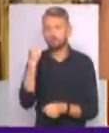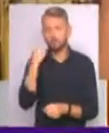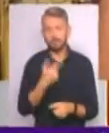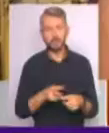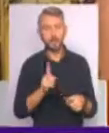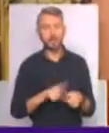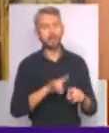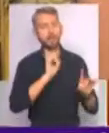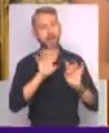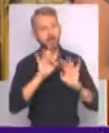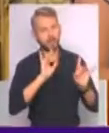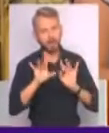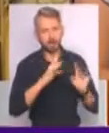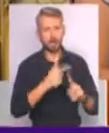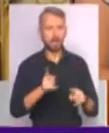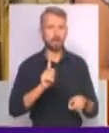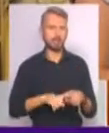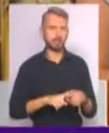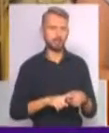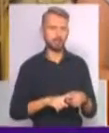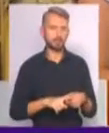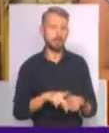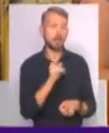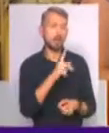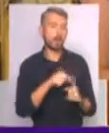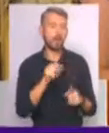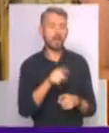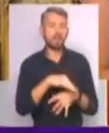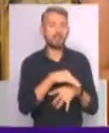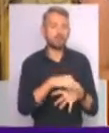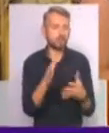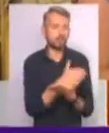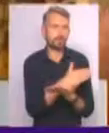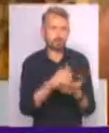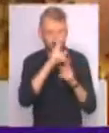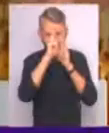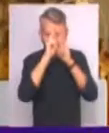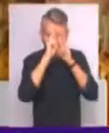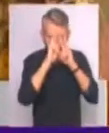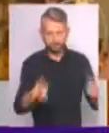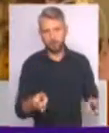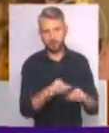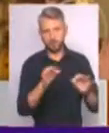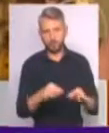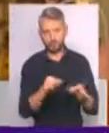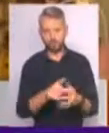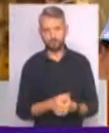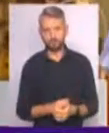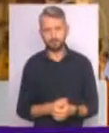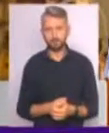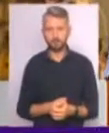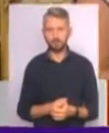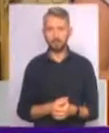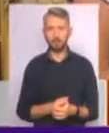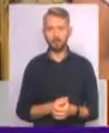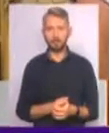це реклама, це... Как правило, эти ведущие вообще ни сном, ни духом не об этом знают, не знают. Не знают, да, про те, что их фотографии тут